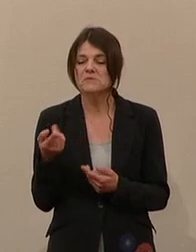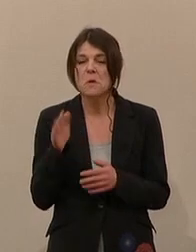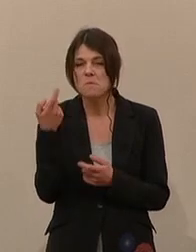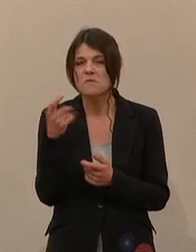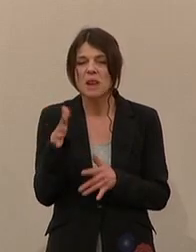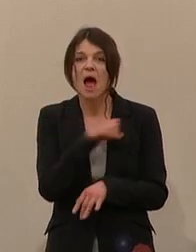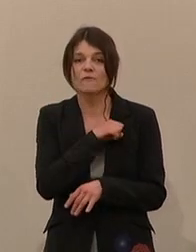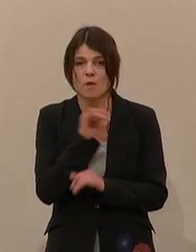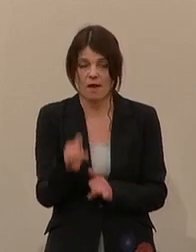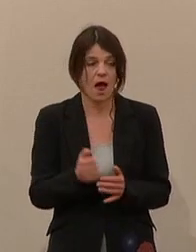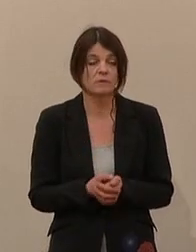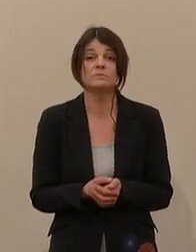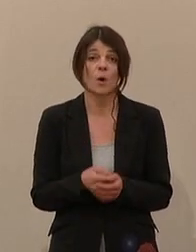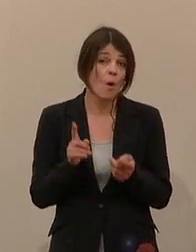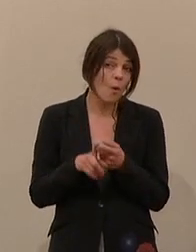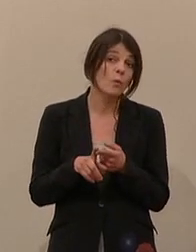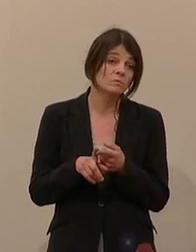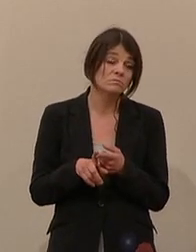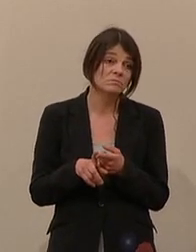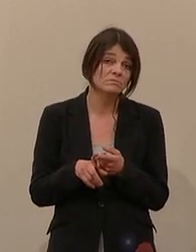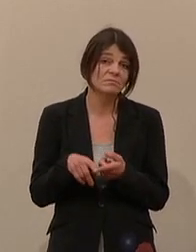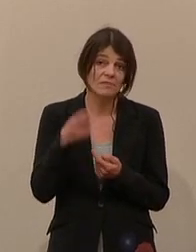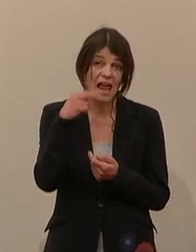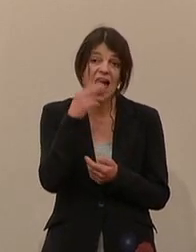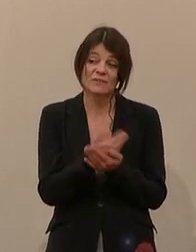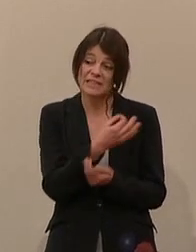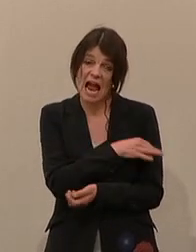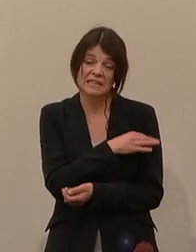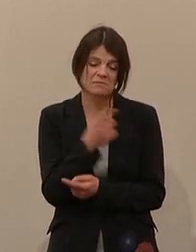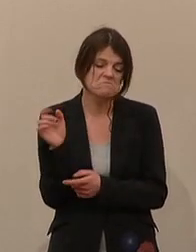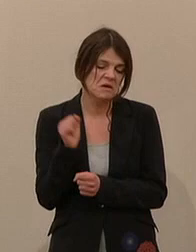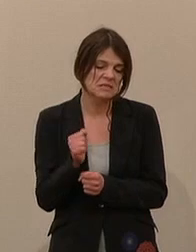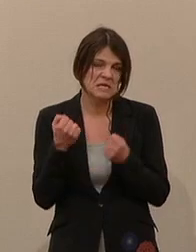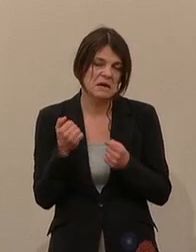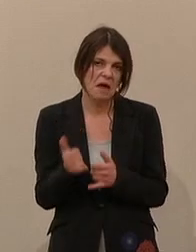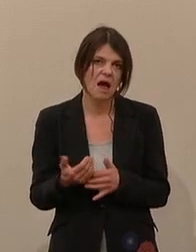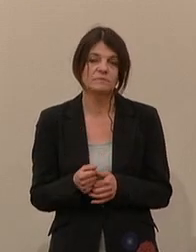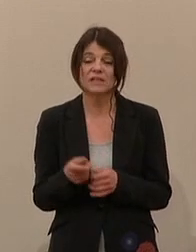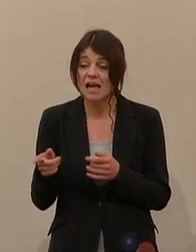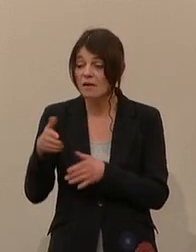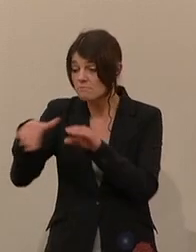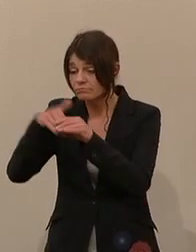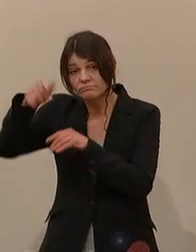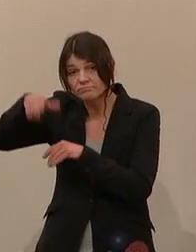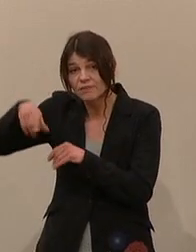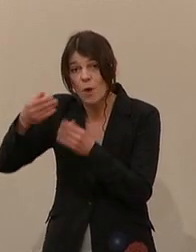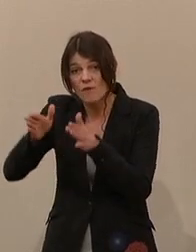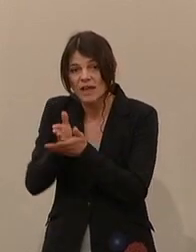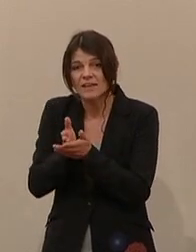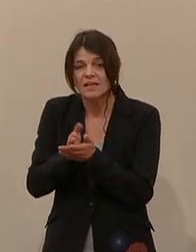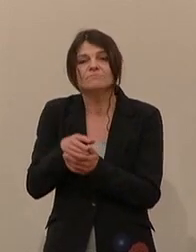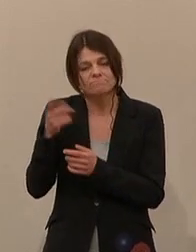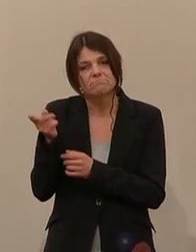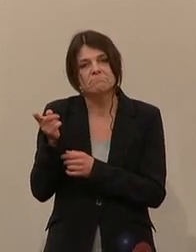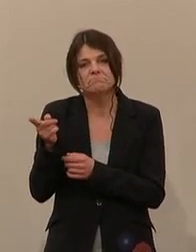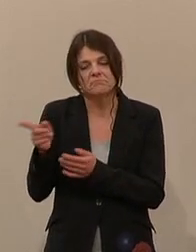sein wird, sondern der, und da kann sich der Vizekanzler auch gewiss sein, von den Bediensteten des öffentlichen Dienstes gewürdigt und in